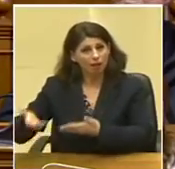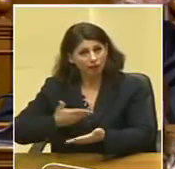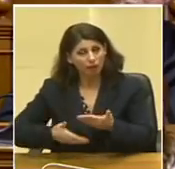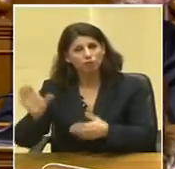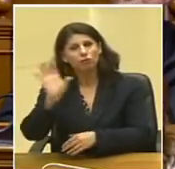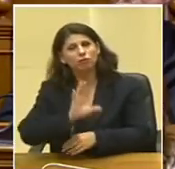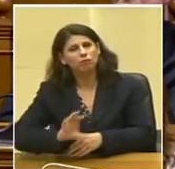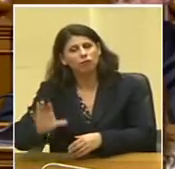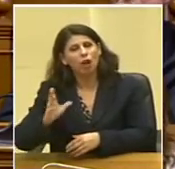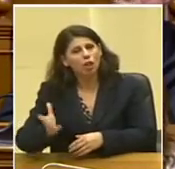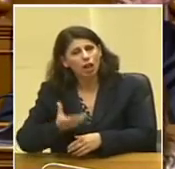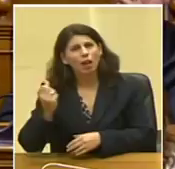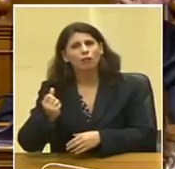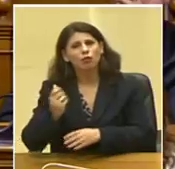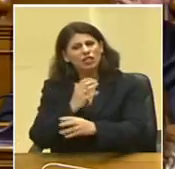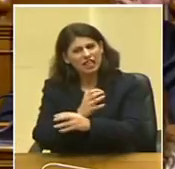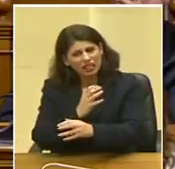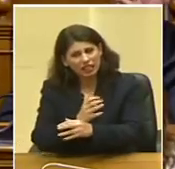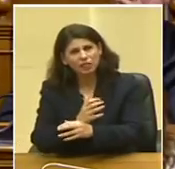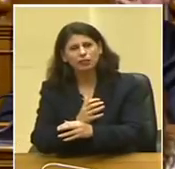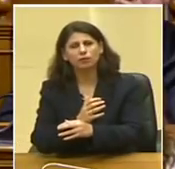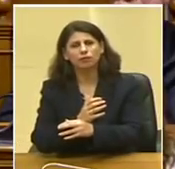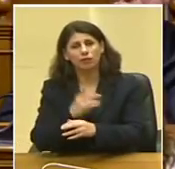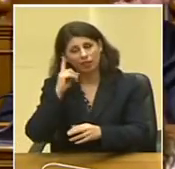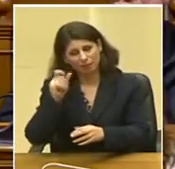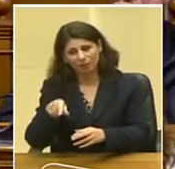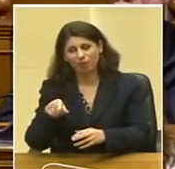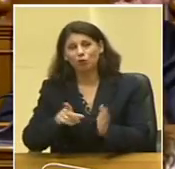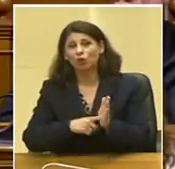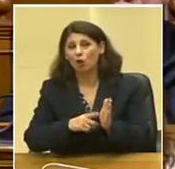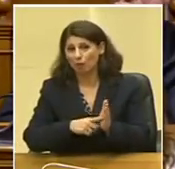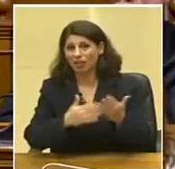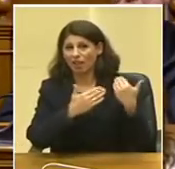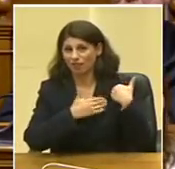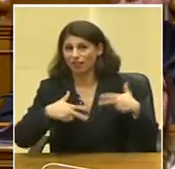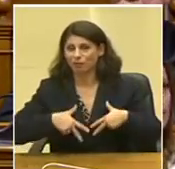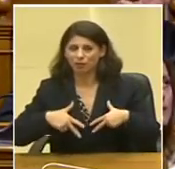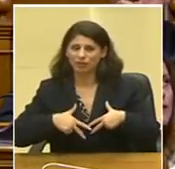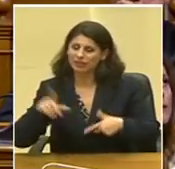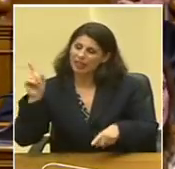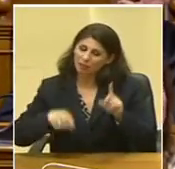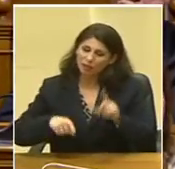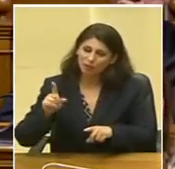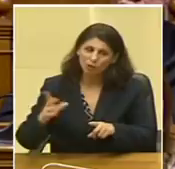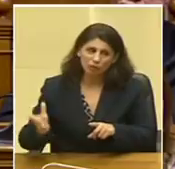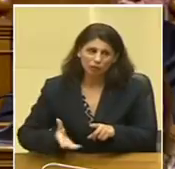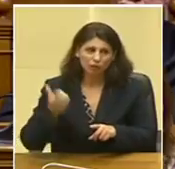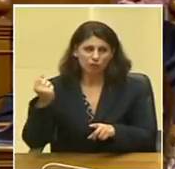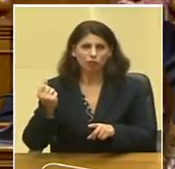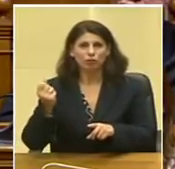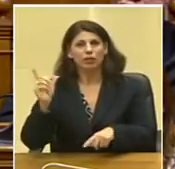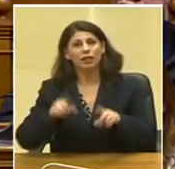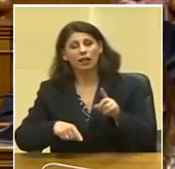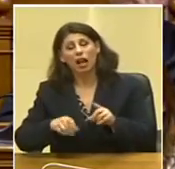ψάχνουν να το βρουν πολλές φορές οι εισαγγελείς. Ξέρετε, με αυτόν τον νόμο περί ευθύνης υπουργών κάποιες φορές το βρίσκουν, αλλά